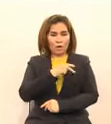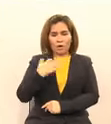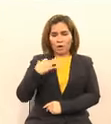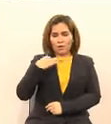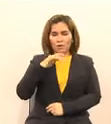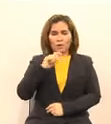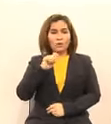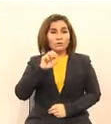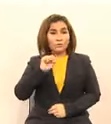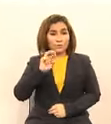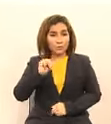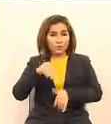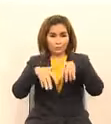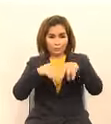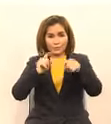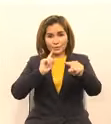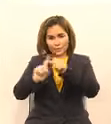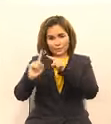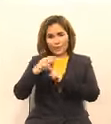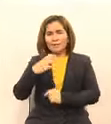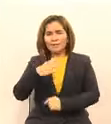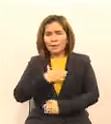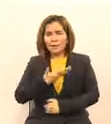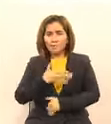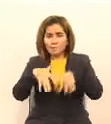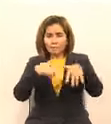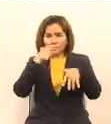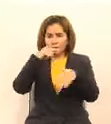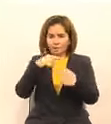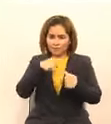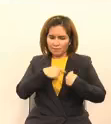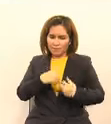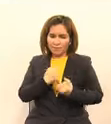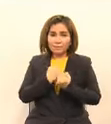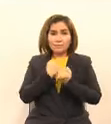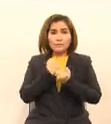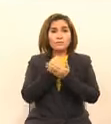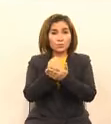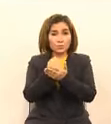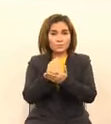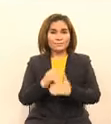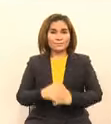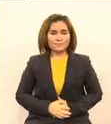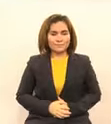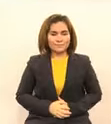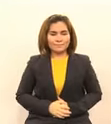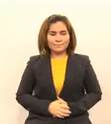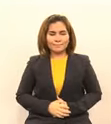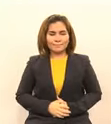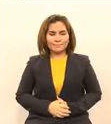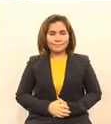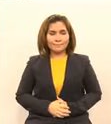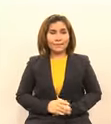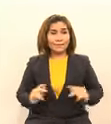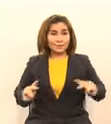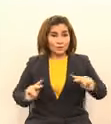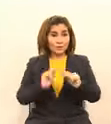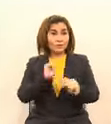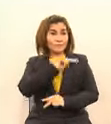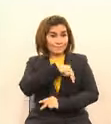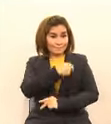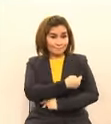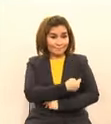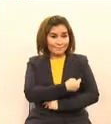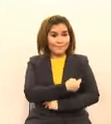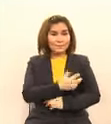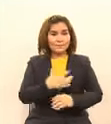จำชุมชนนะครับอยากให้ทุกท่านช่วยส่งกำลังใจให้เขานะครับแล้ววันนึงเราก็กระทรวงสาธารณสุขเองก็อยากปรบมือกลับไปหาพี่